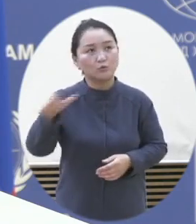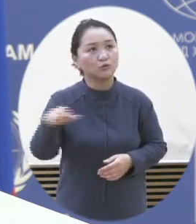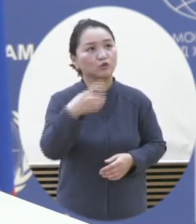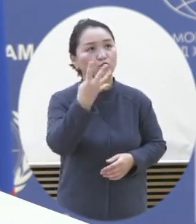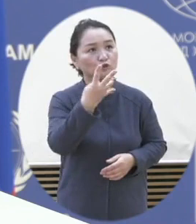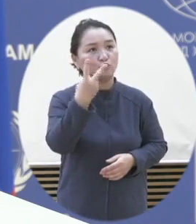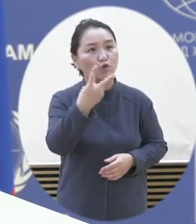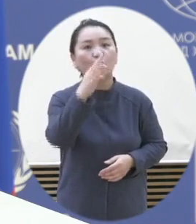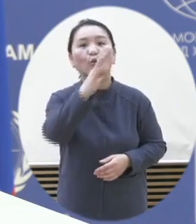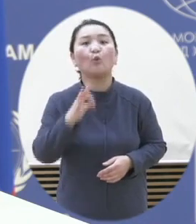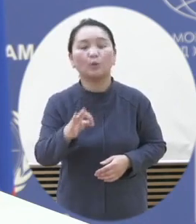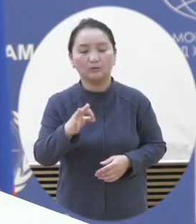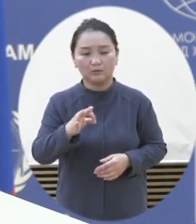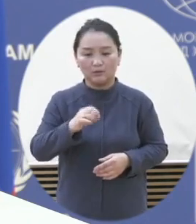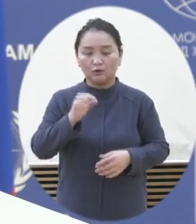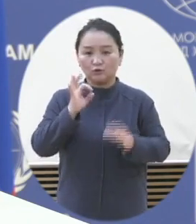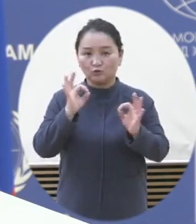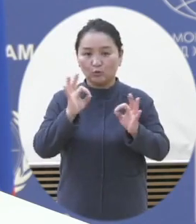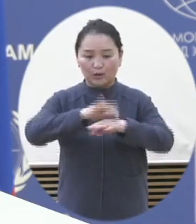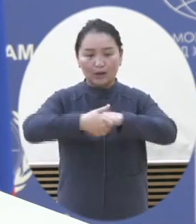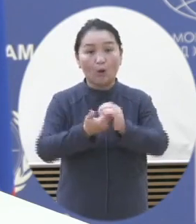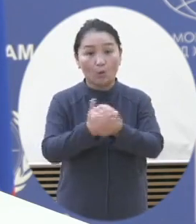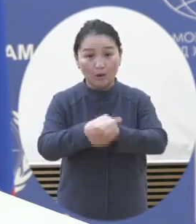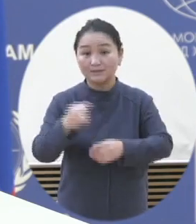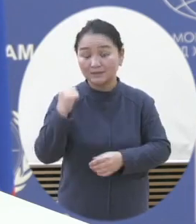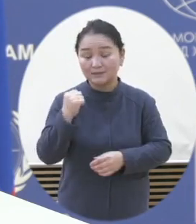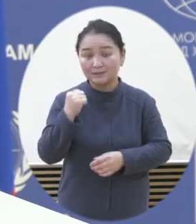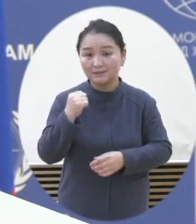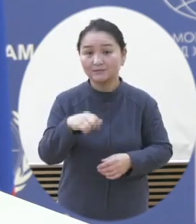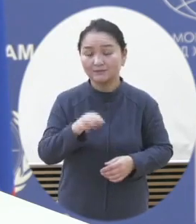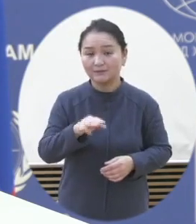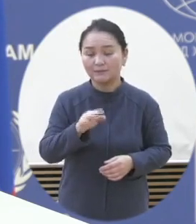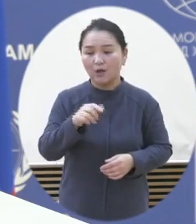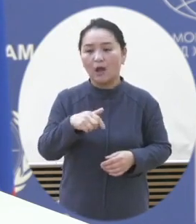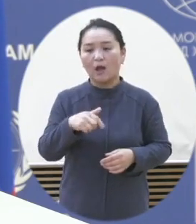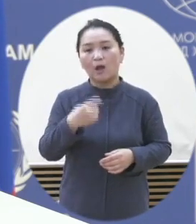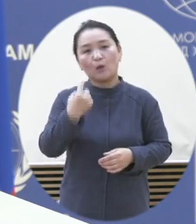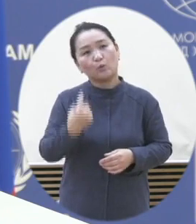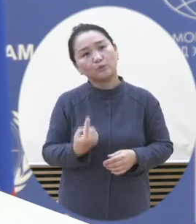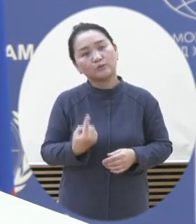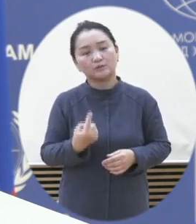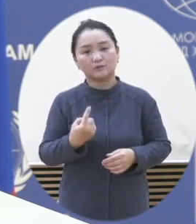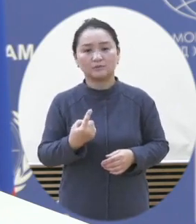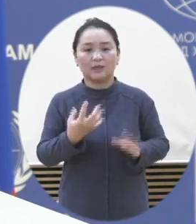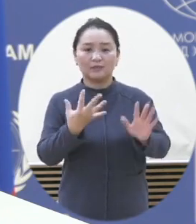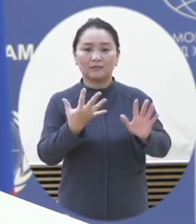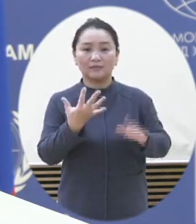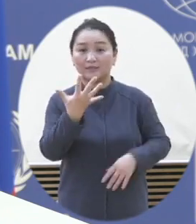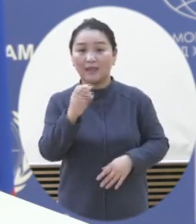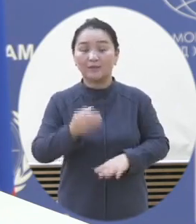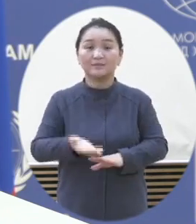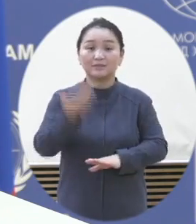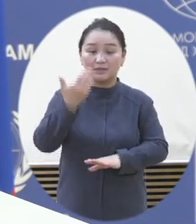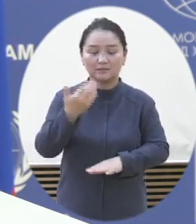зөв угааж чаддаг юм байна. Тэгэхээр үлдсэн хувь нь одоо ерөөсөө угааж дадаагүй. Жишээлбэл ажиглалтаар ингээд харахад бол